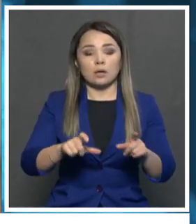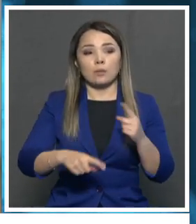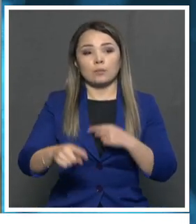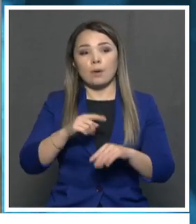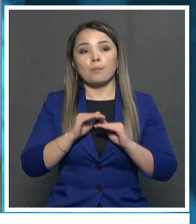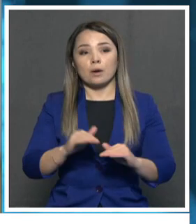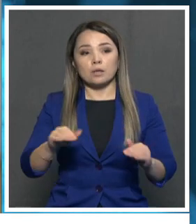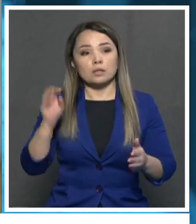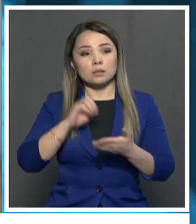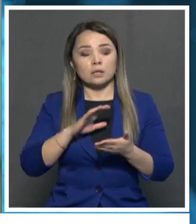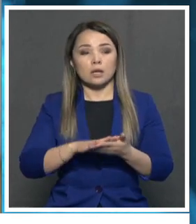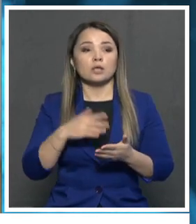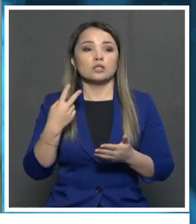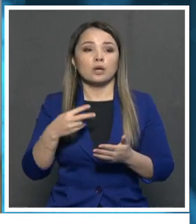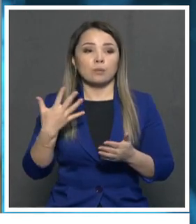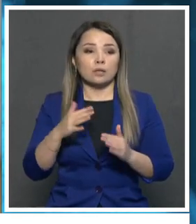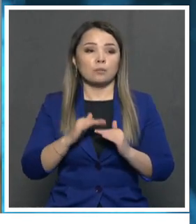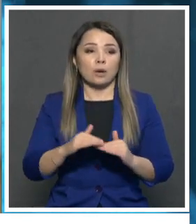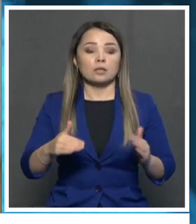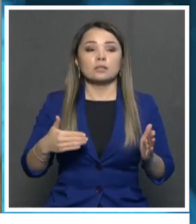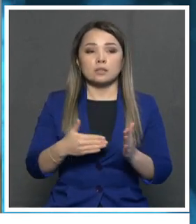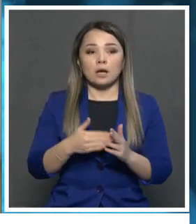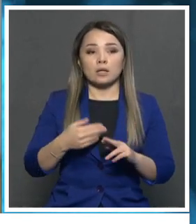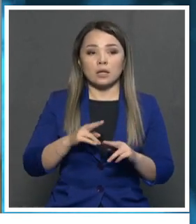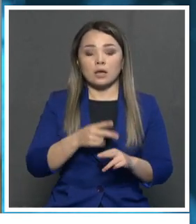сыныптардағы балалар саны 25 адамға дейінгі